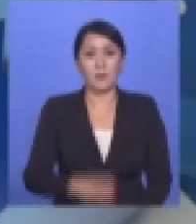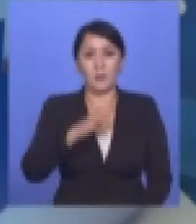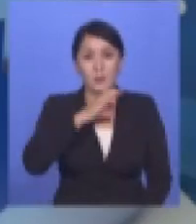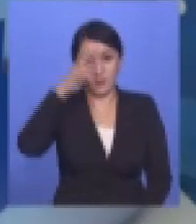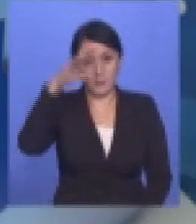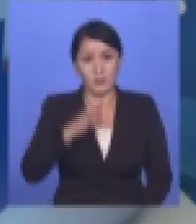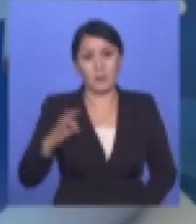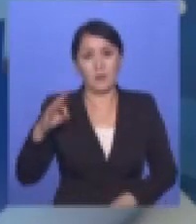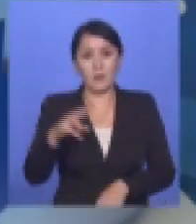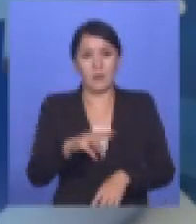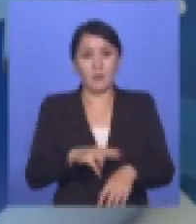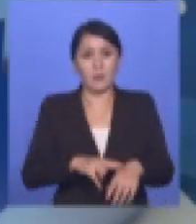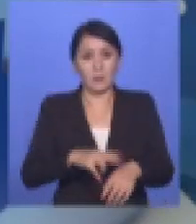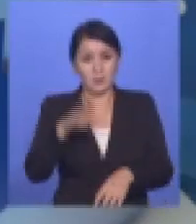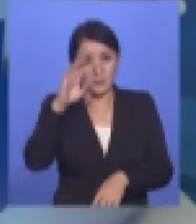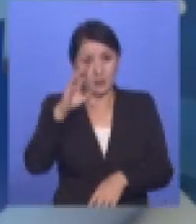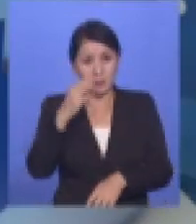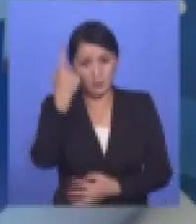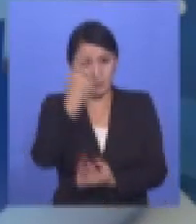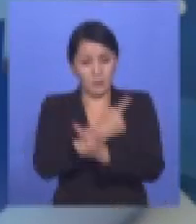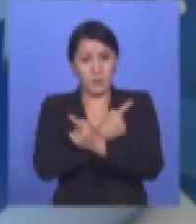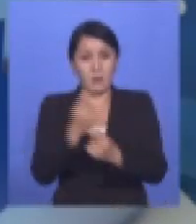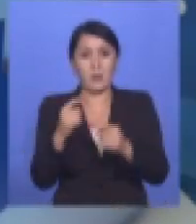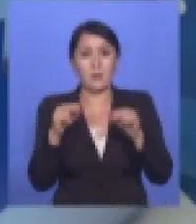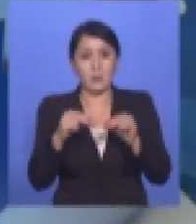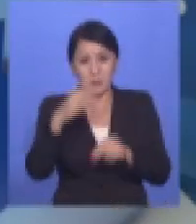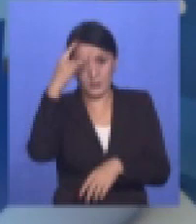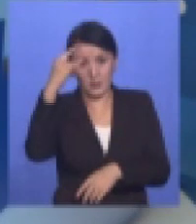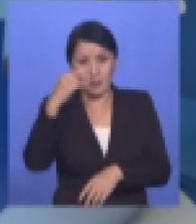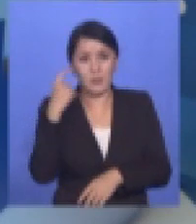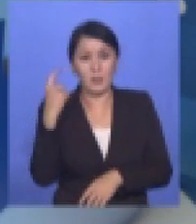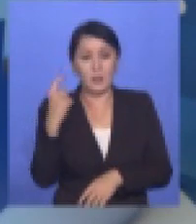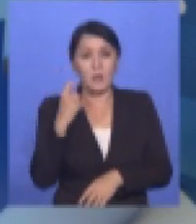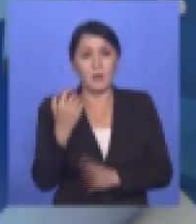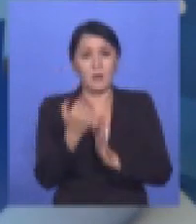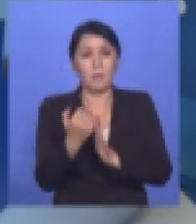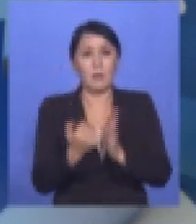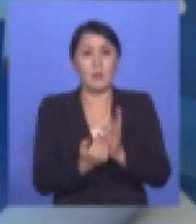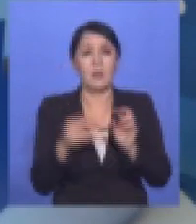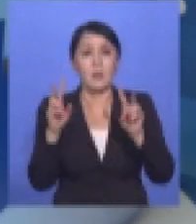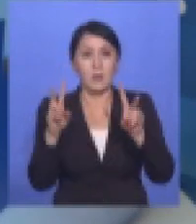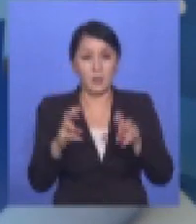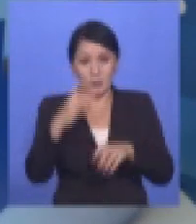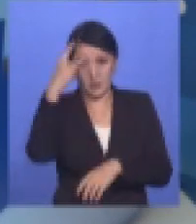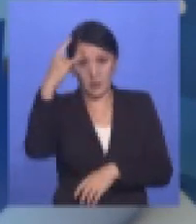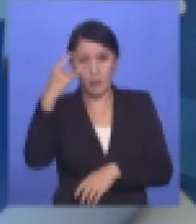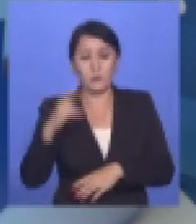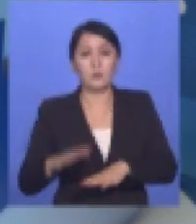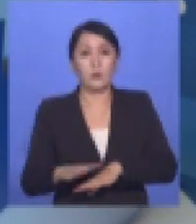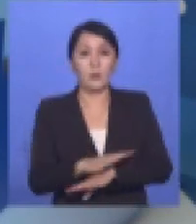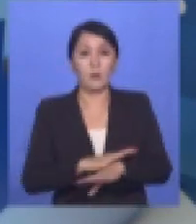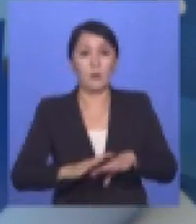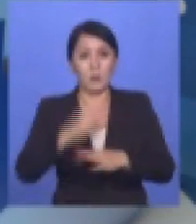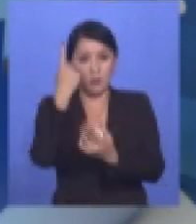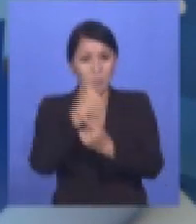Солтүстік Қазақстандық полицияның жеке құрамы мемлекет басшысы Қасым Жомарт Тоқаевтың әділетті Қазақстанның экономикалық бағдары атты Қазақстан халқына